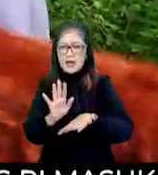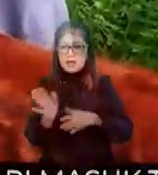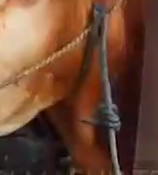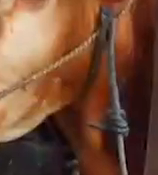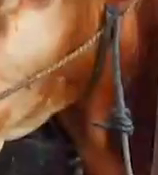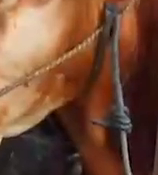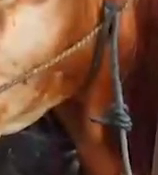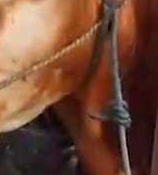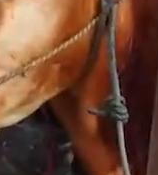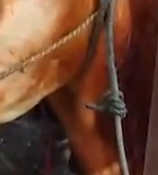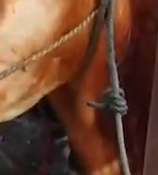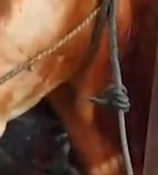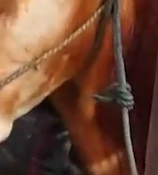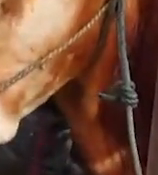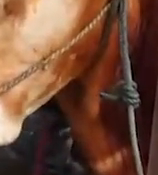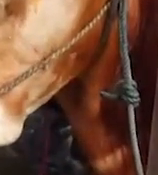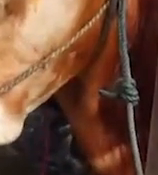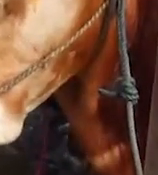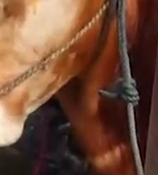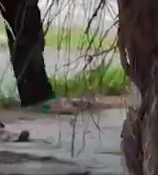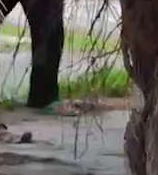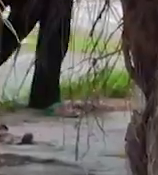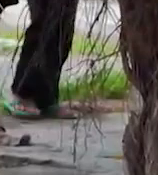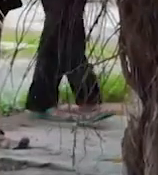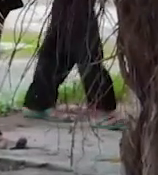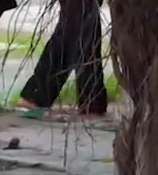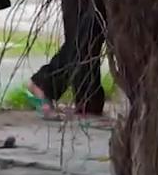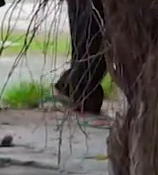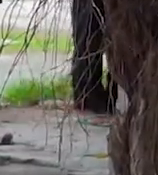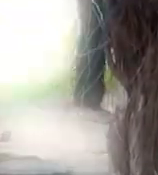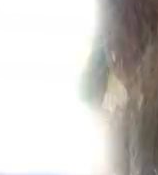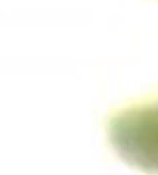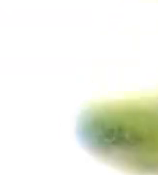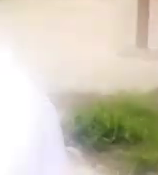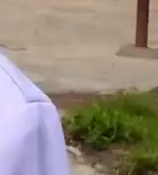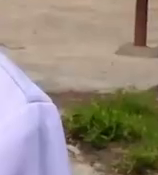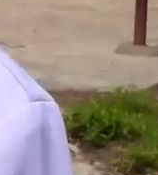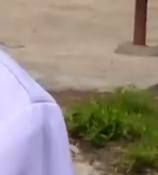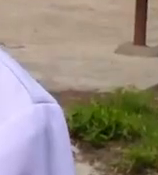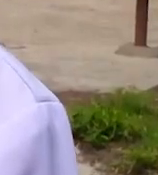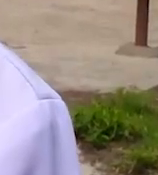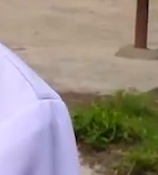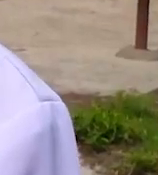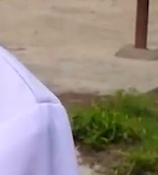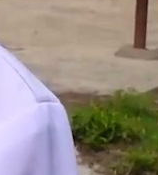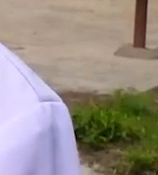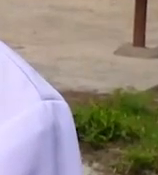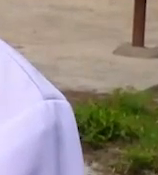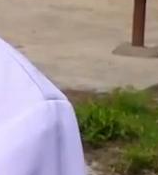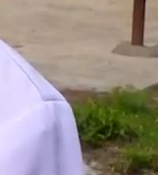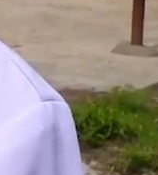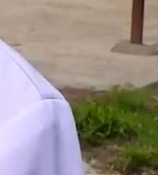dan melakukan sterilisasi di kandang, serta memonitor kondisi sapi-sapi yang ada. Untuk mengantisipasi biar